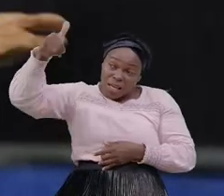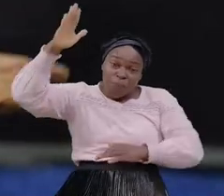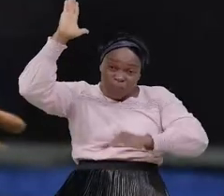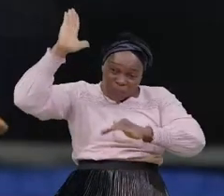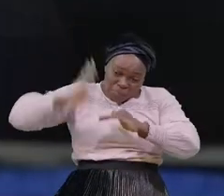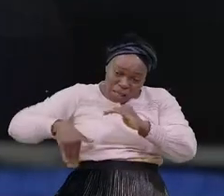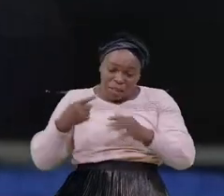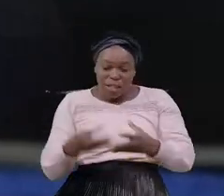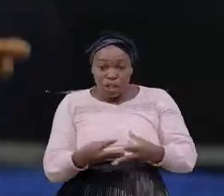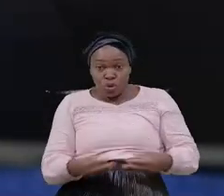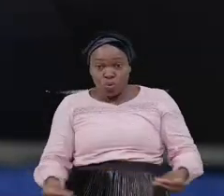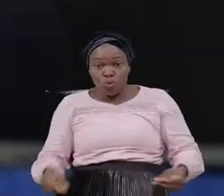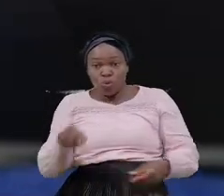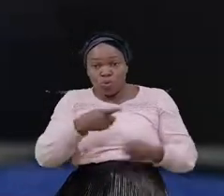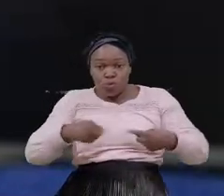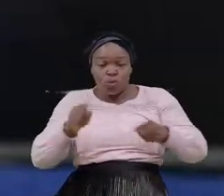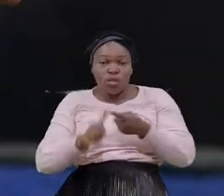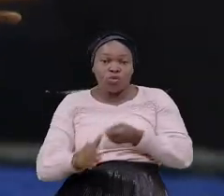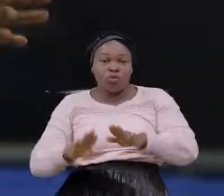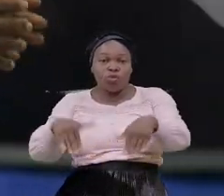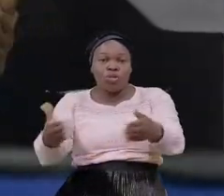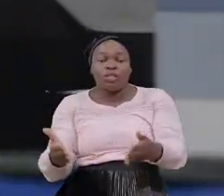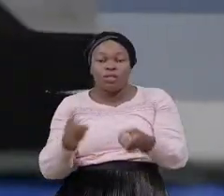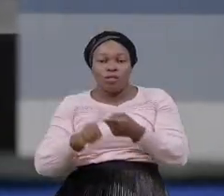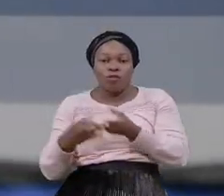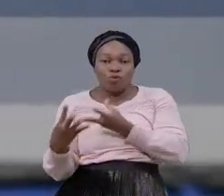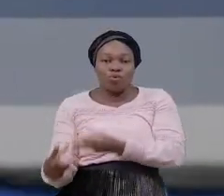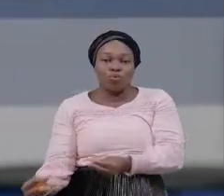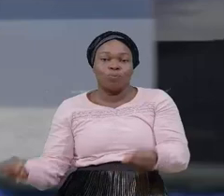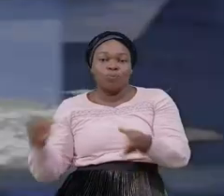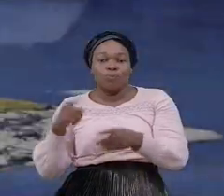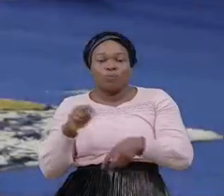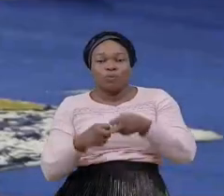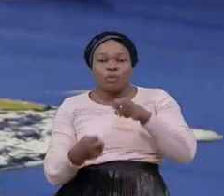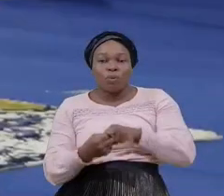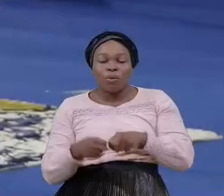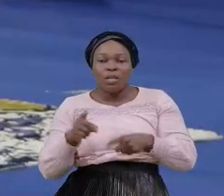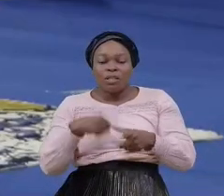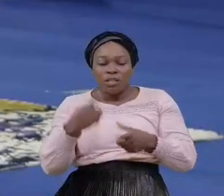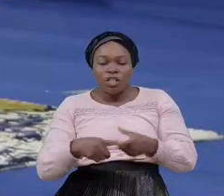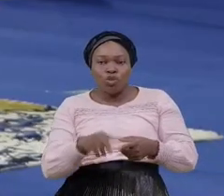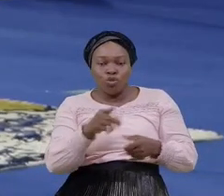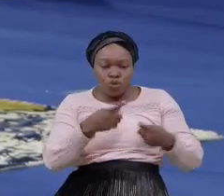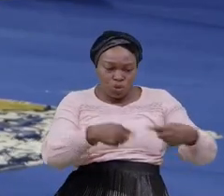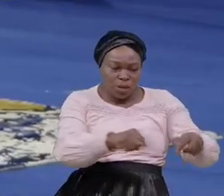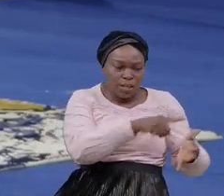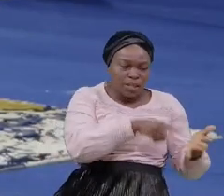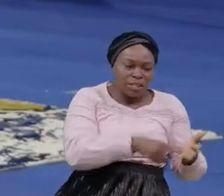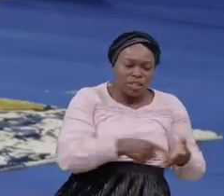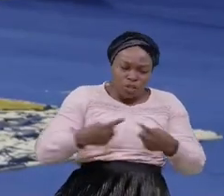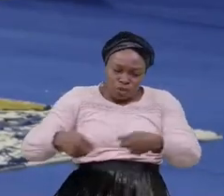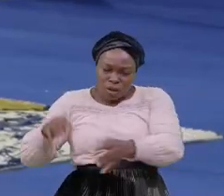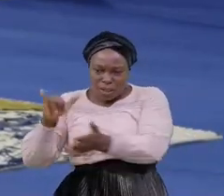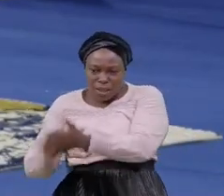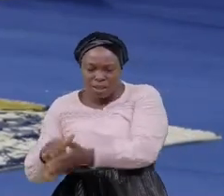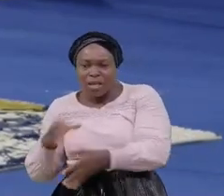que la solution que vous voulez apporter, ça ne marche pas. Vous allez ici et là,